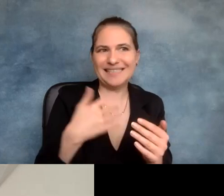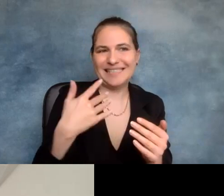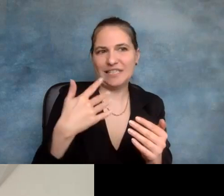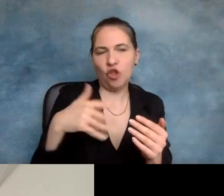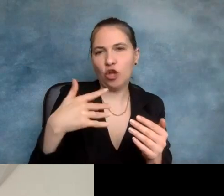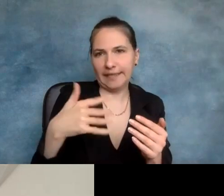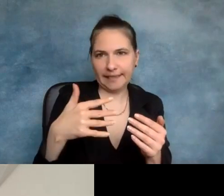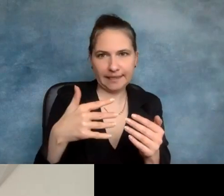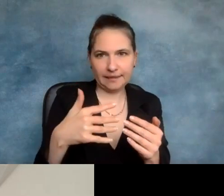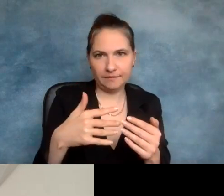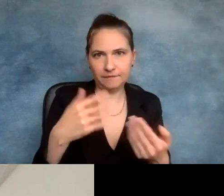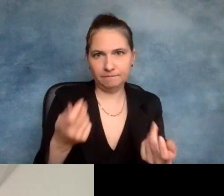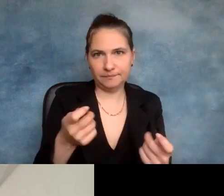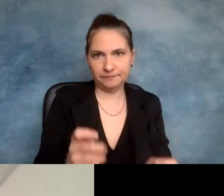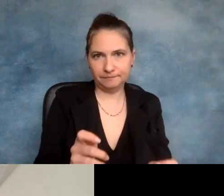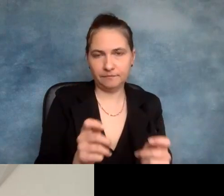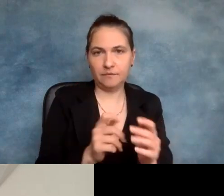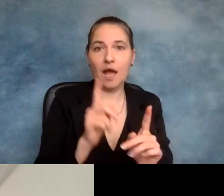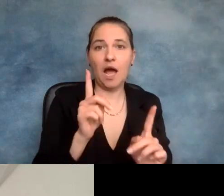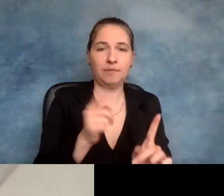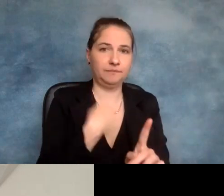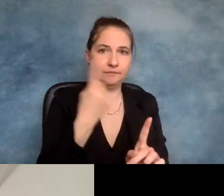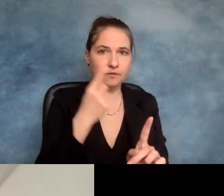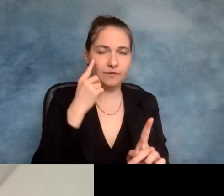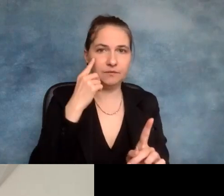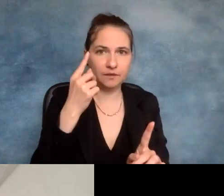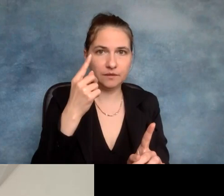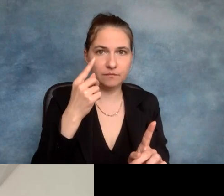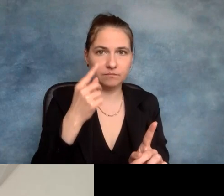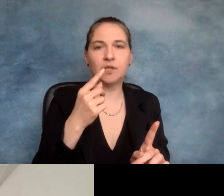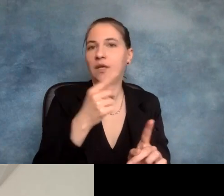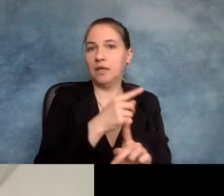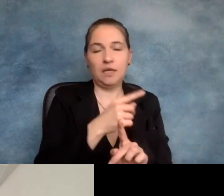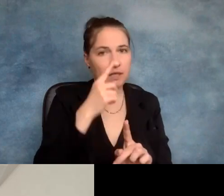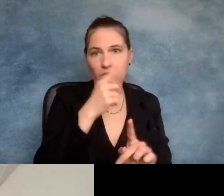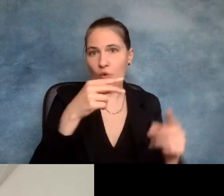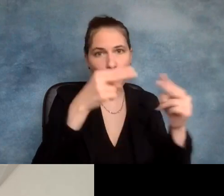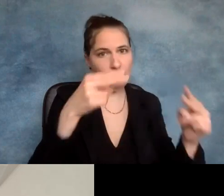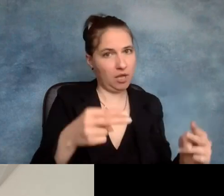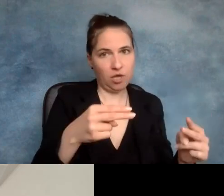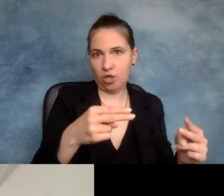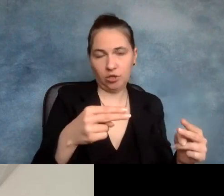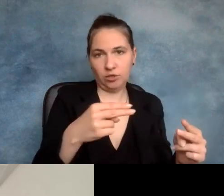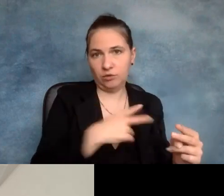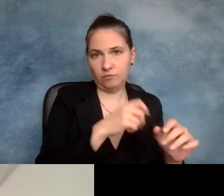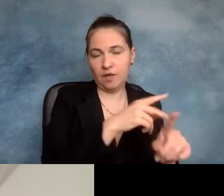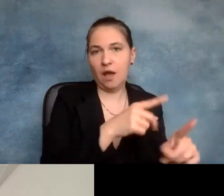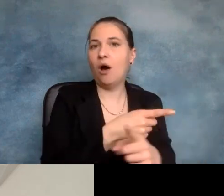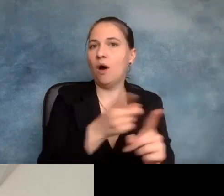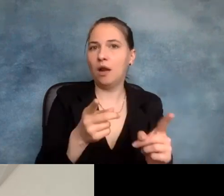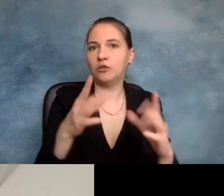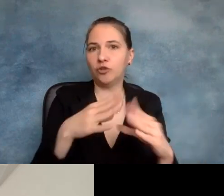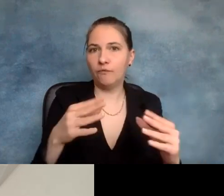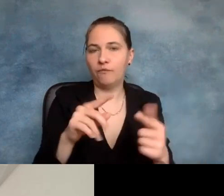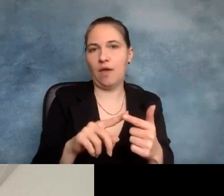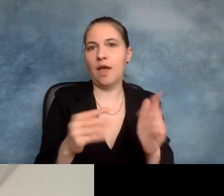sein wird. Was wir aber wissen ist, dass es nicht nur Webauftritte betrifft, sondern auch alle Software, auch Apps,